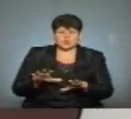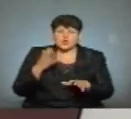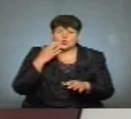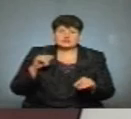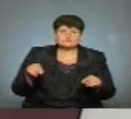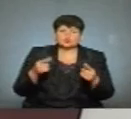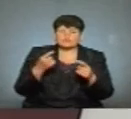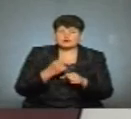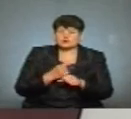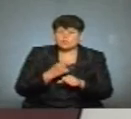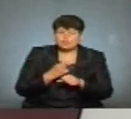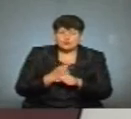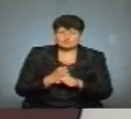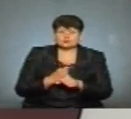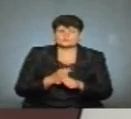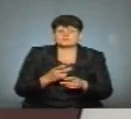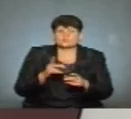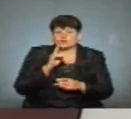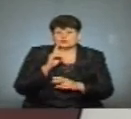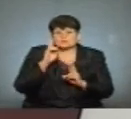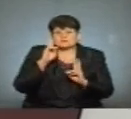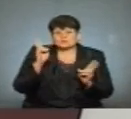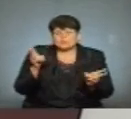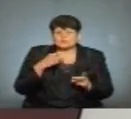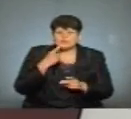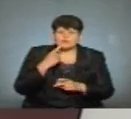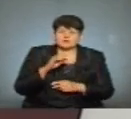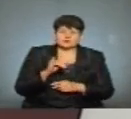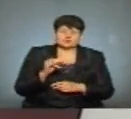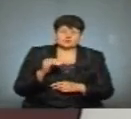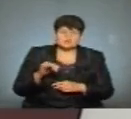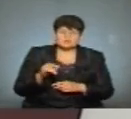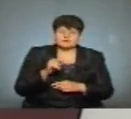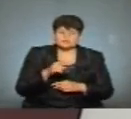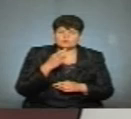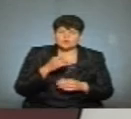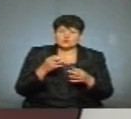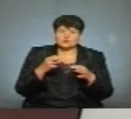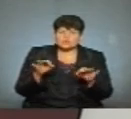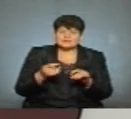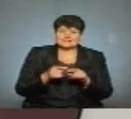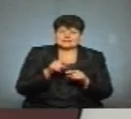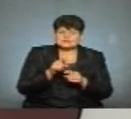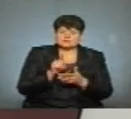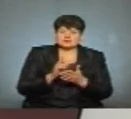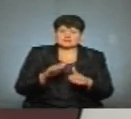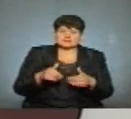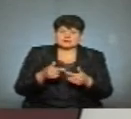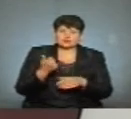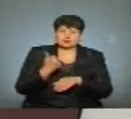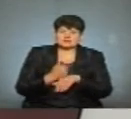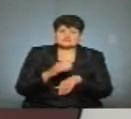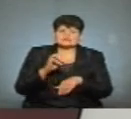відновлять роботу, дитячі табори в області поки що невідомо, каже Ігор Чорний. За його словами, дозвіл на це має дати головний санітарний